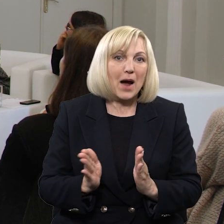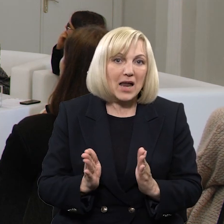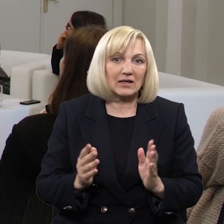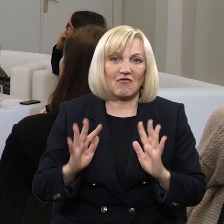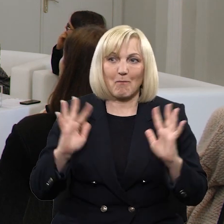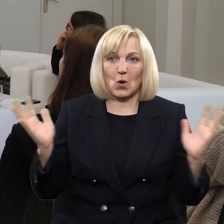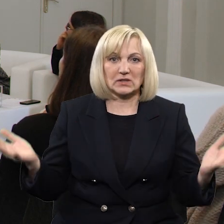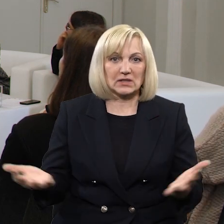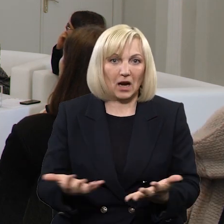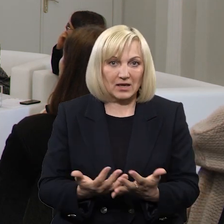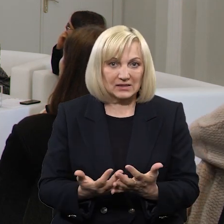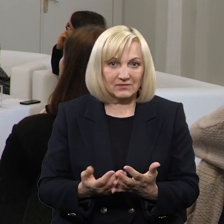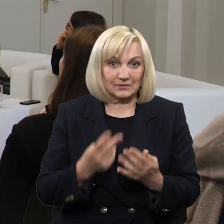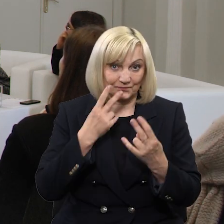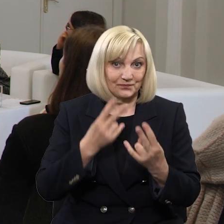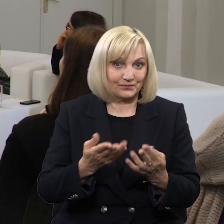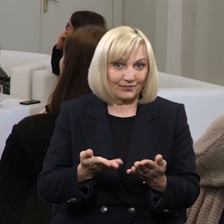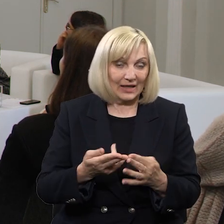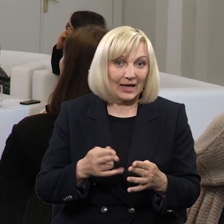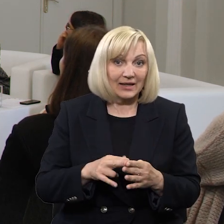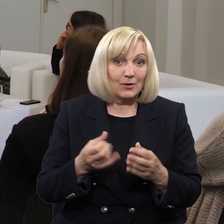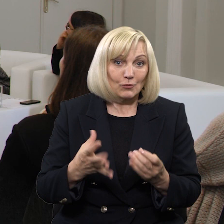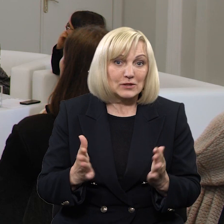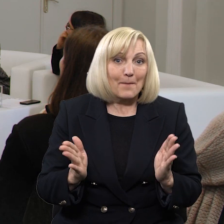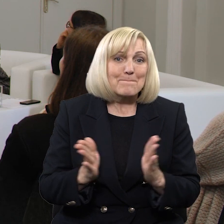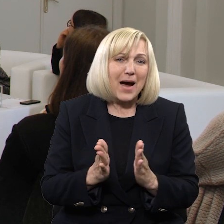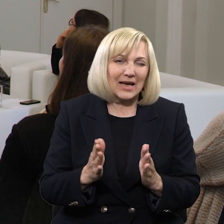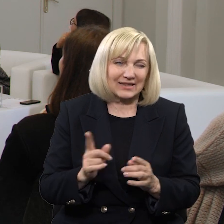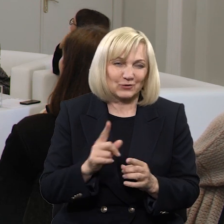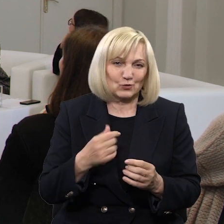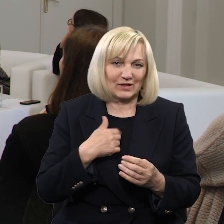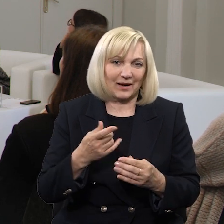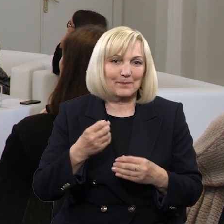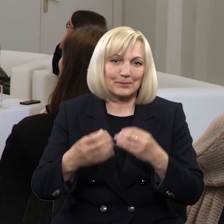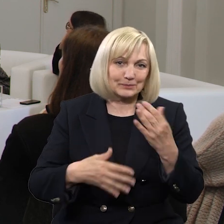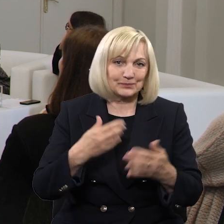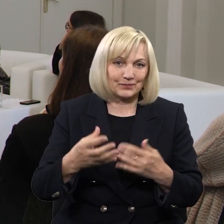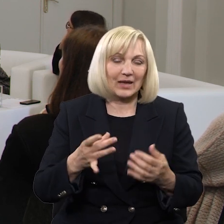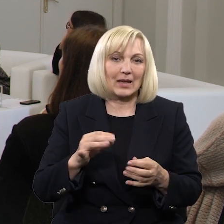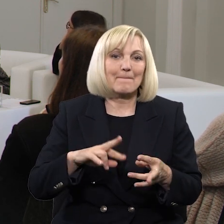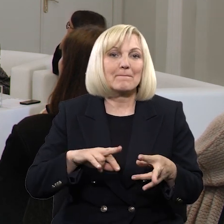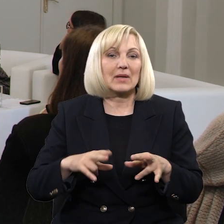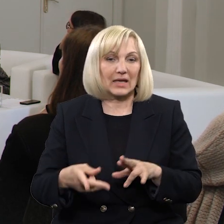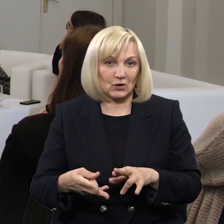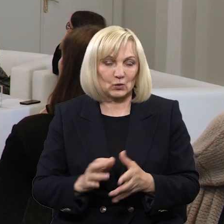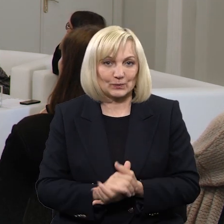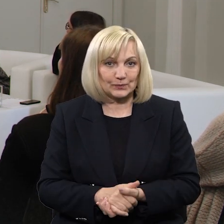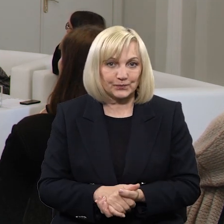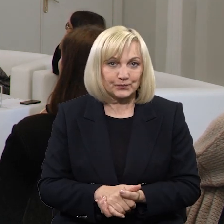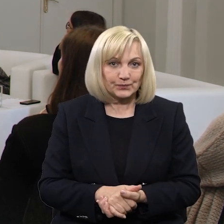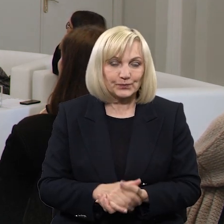пространства Вот посмотрите пожалуйста это просто маленькая экскурсия быстро пролистаю и перейду